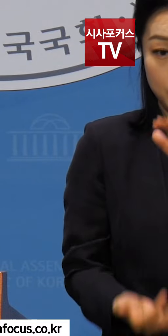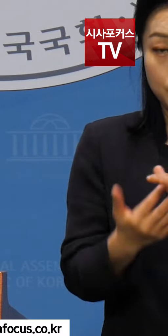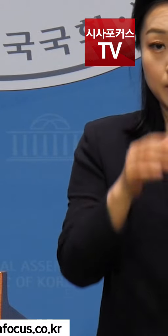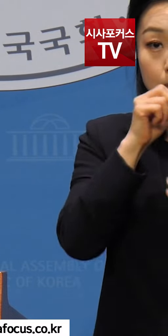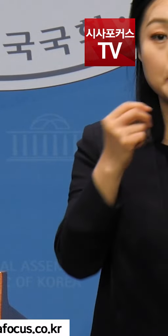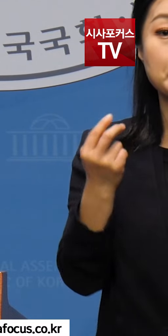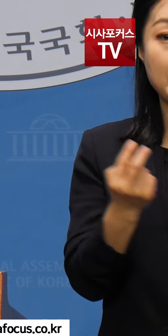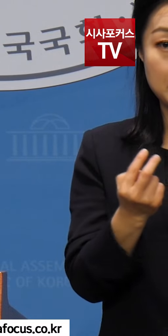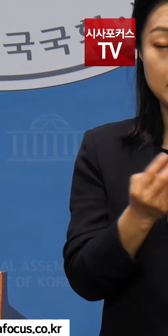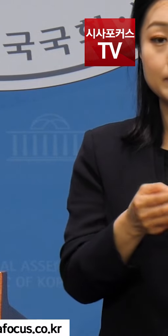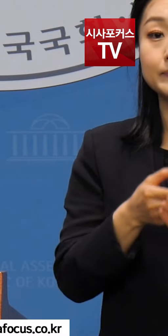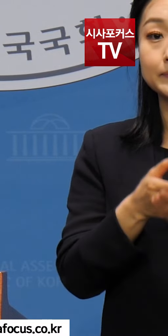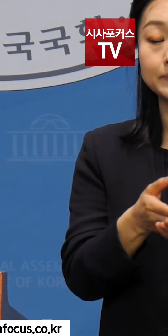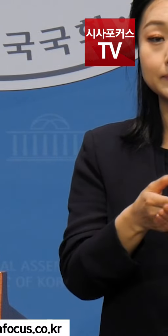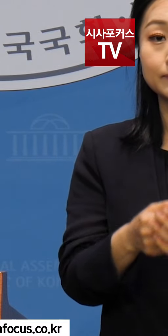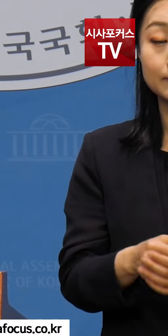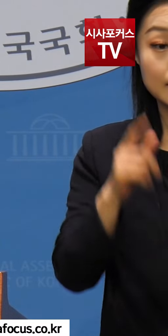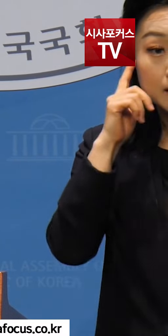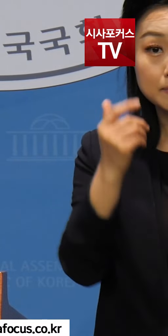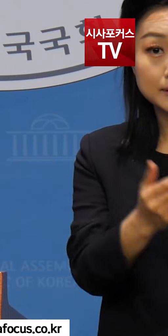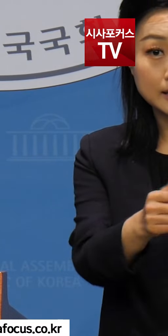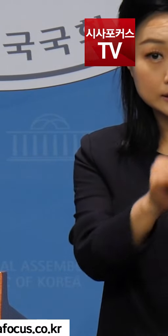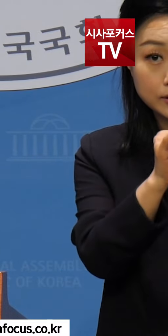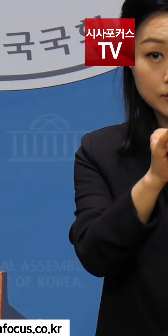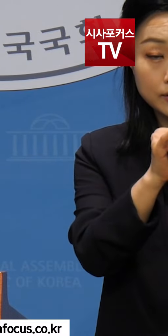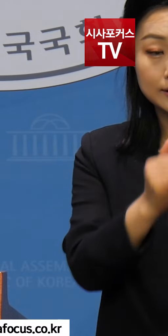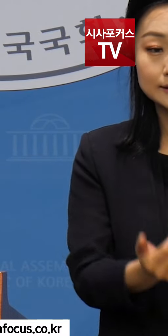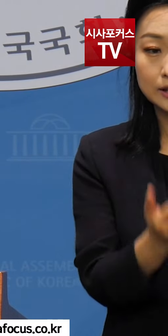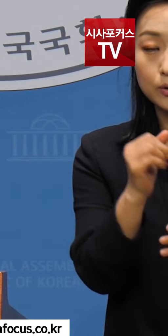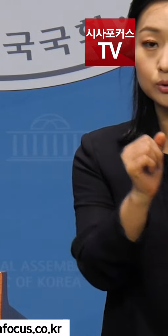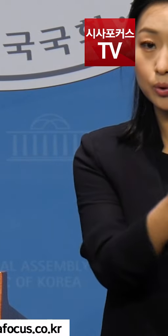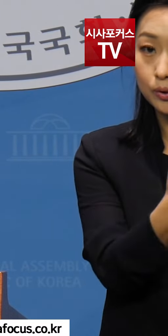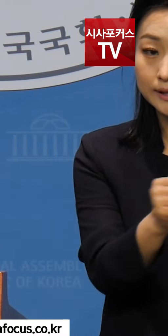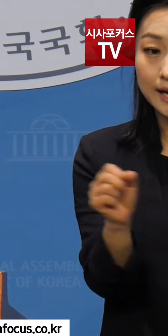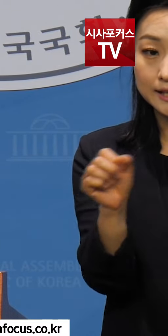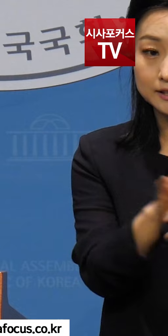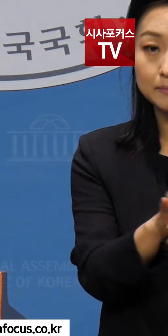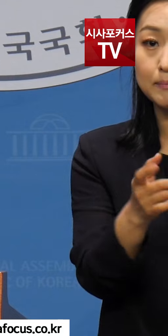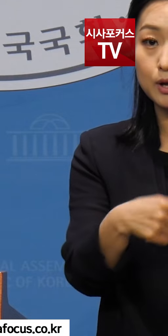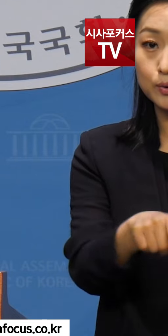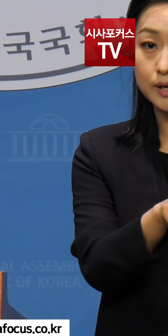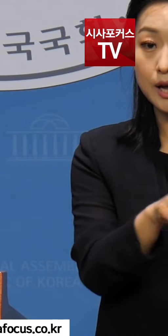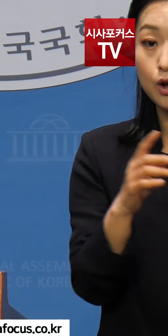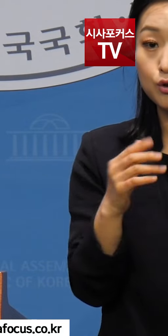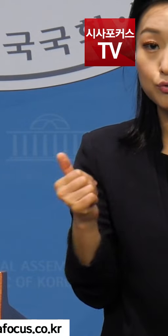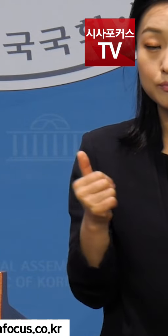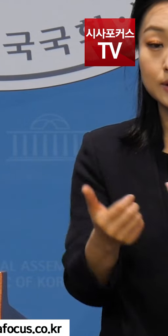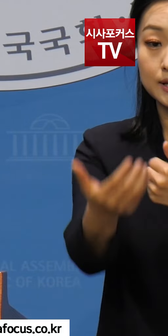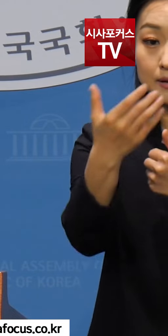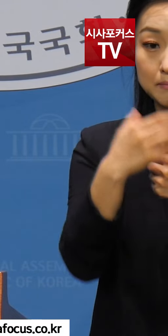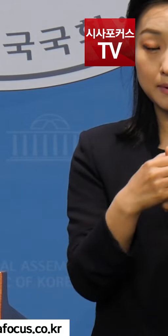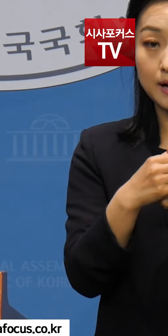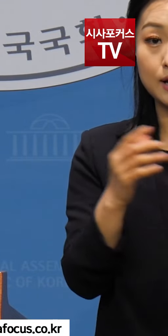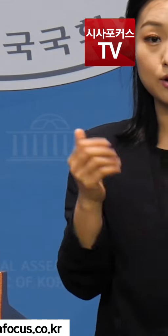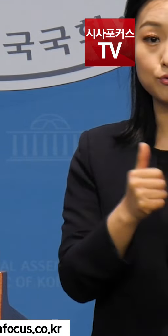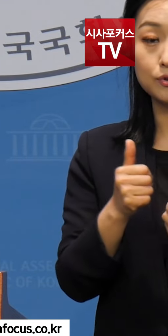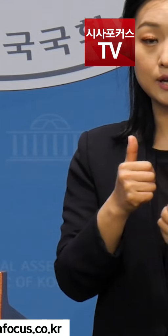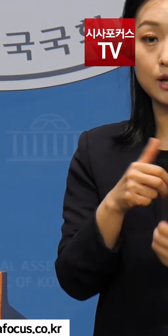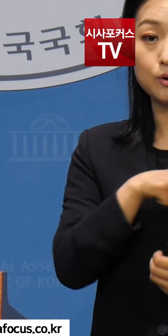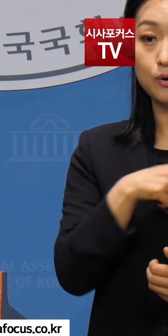방법이다. 국정조사 반대는 사건 조작과 은폐를 위해 국민이 부여한 국회의